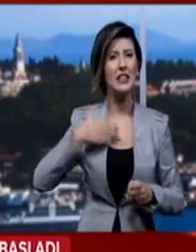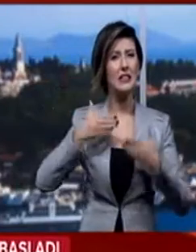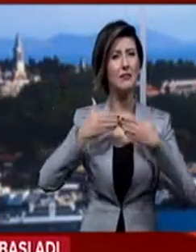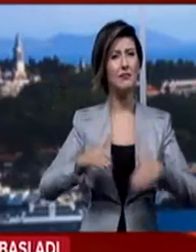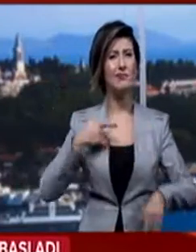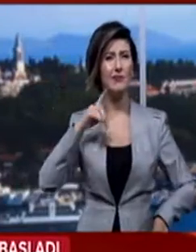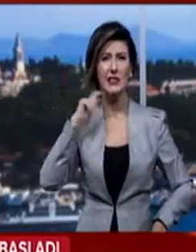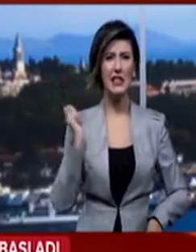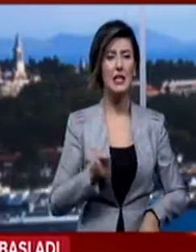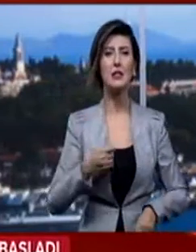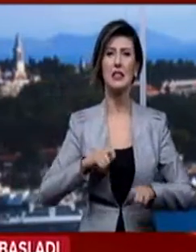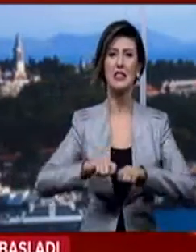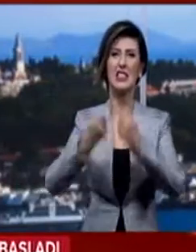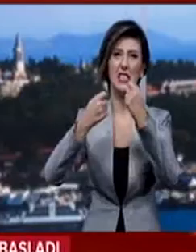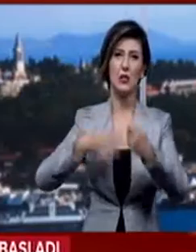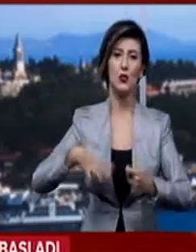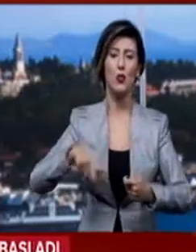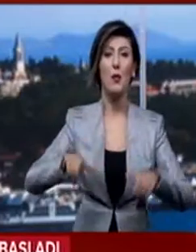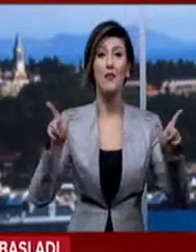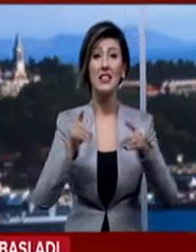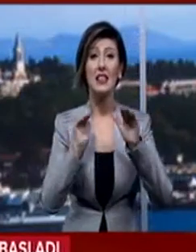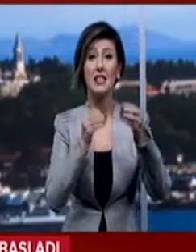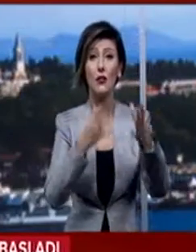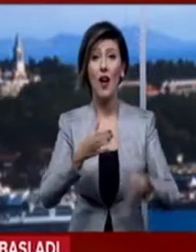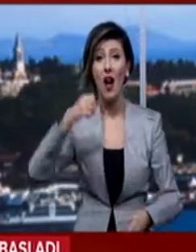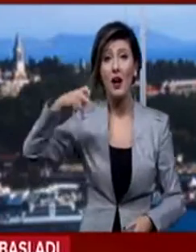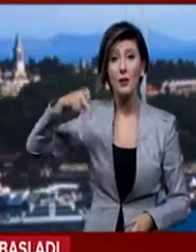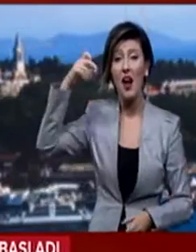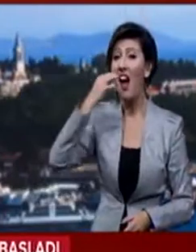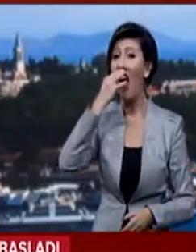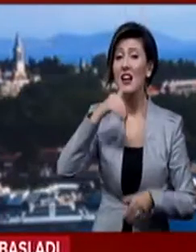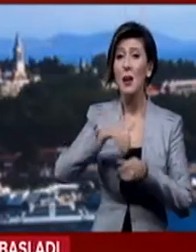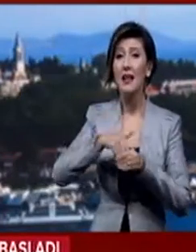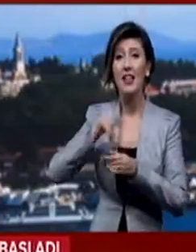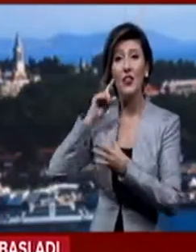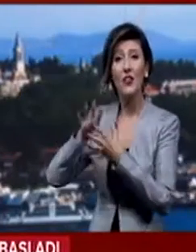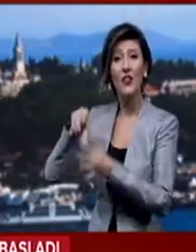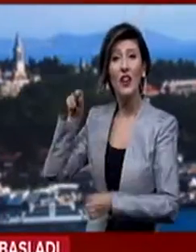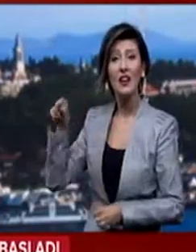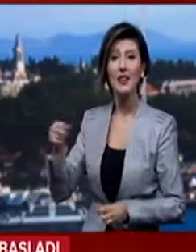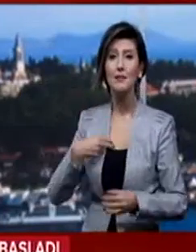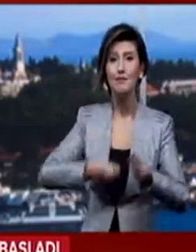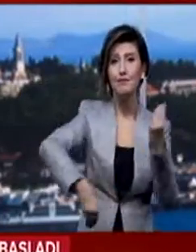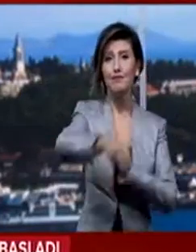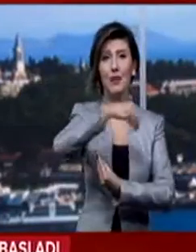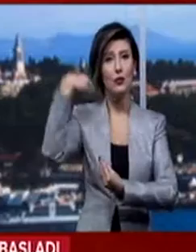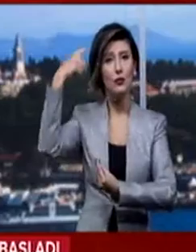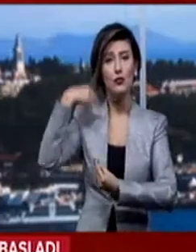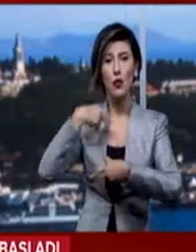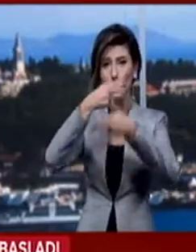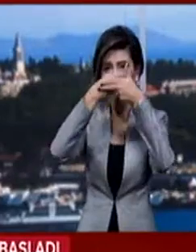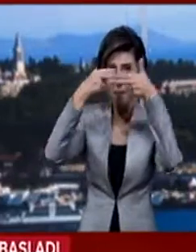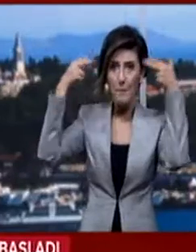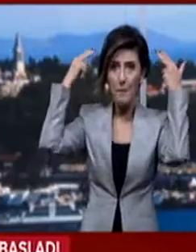daha çabuk kırabiliriz. Festivale destek veren isimlerden AK Parti Ankara Milletvekili Nevzat Ceylan, empati yapmak için gözü bantlı